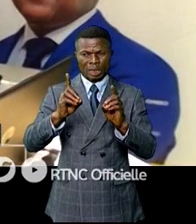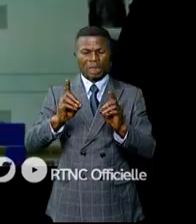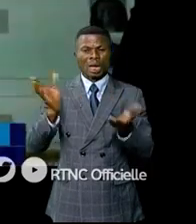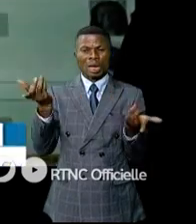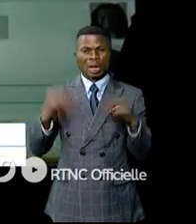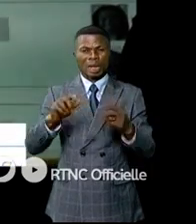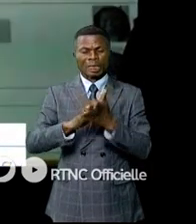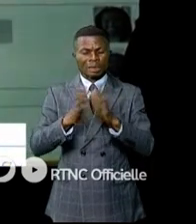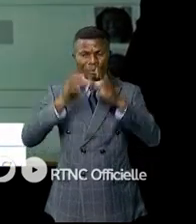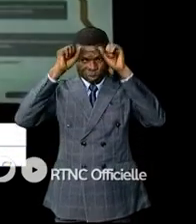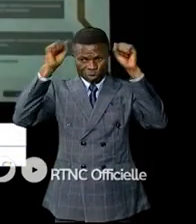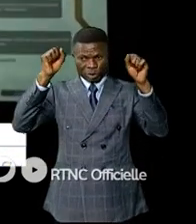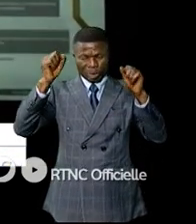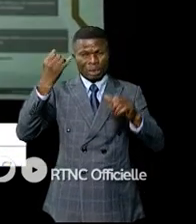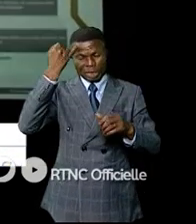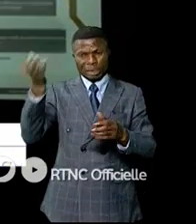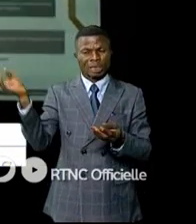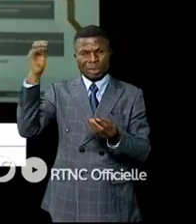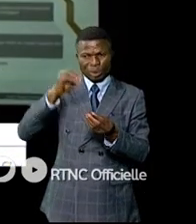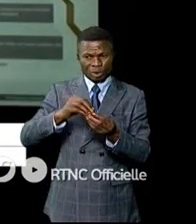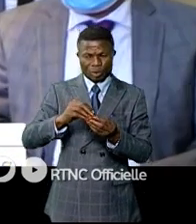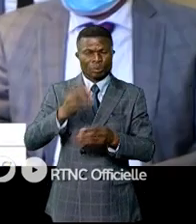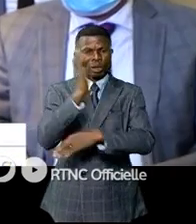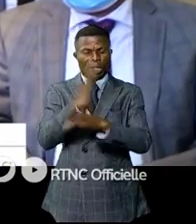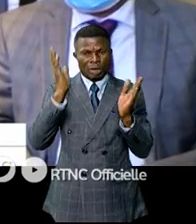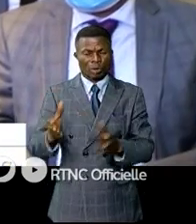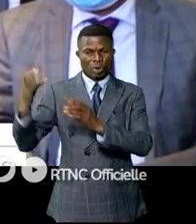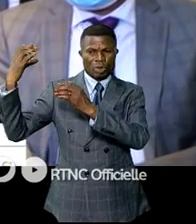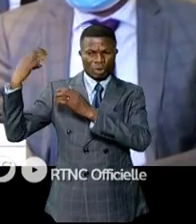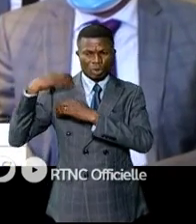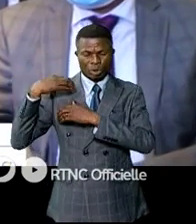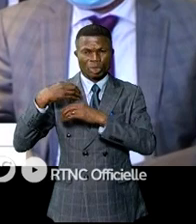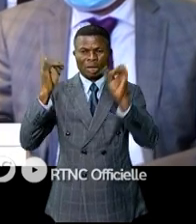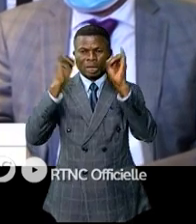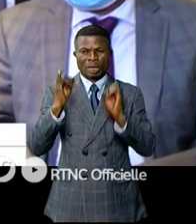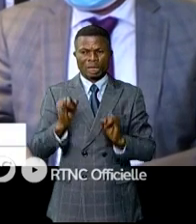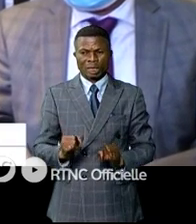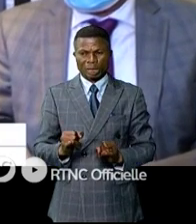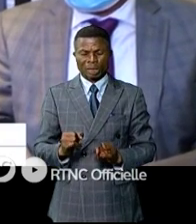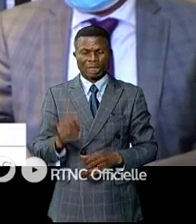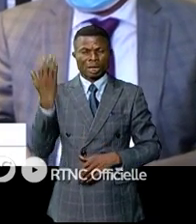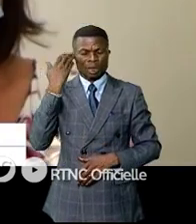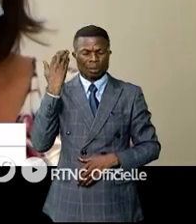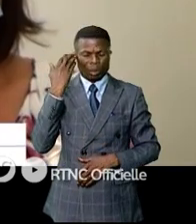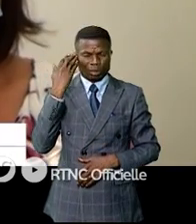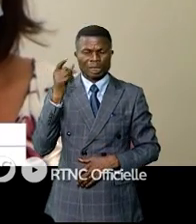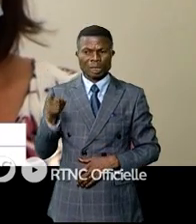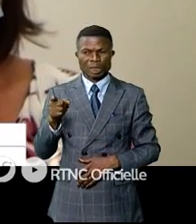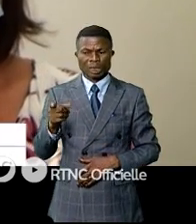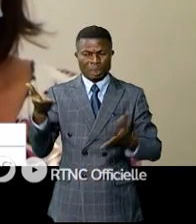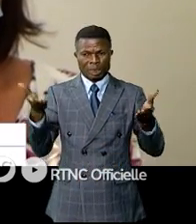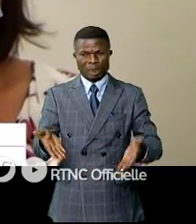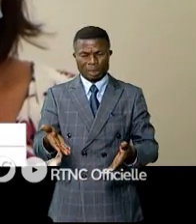d'investiture. Assertion reprise par son conseiller en charge du numérique, Dominique Migisha,